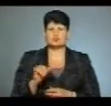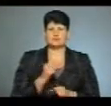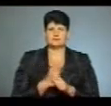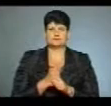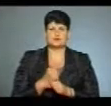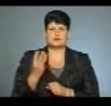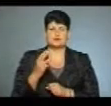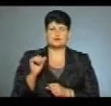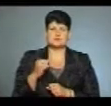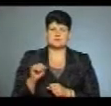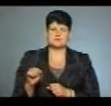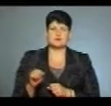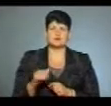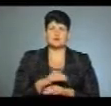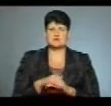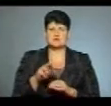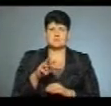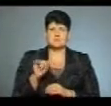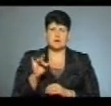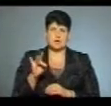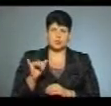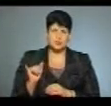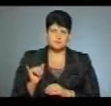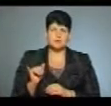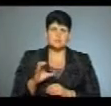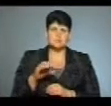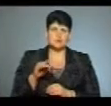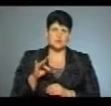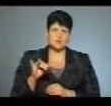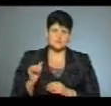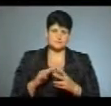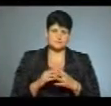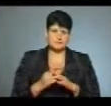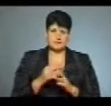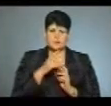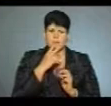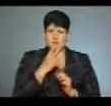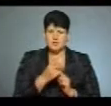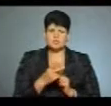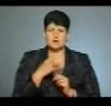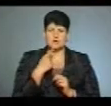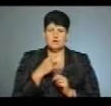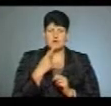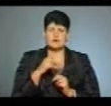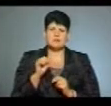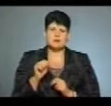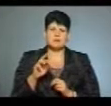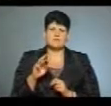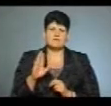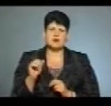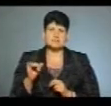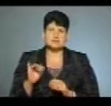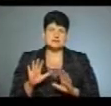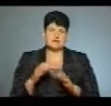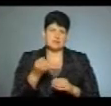на вулиці Миру в селі Струсів Теребовлянського району. На них ви бачите місце аварії. За словами речника Нацполіції області Андрія Василика, вона трапилась